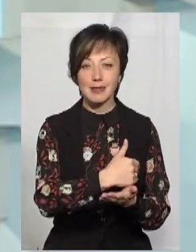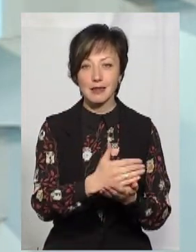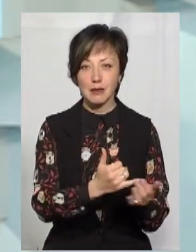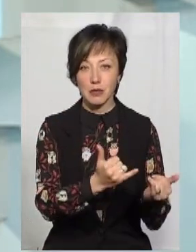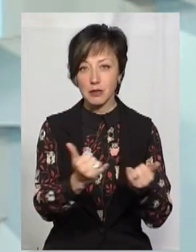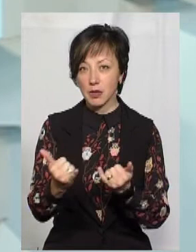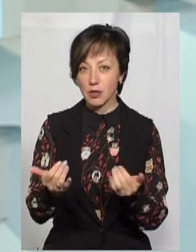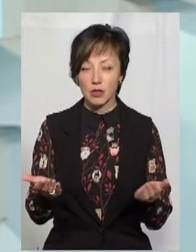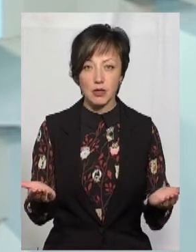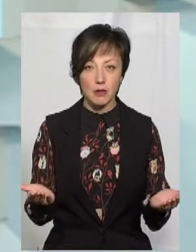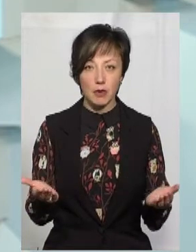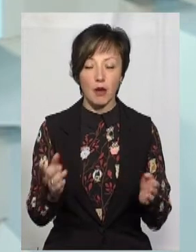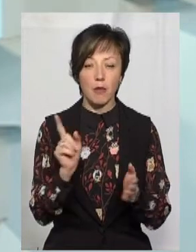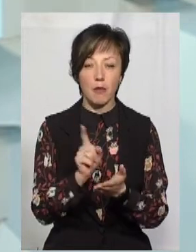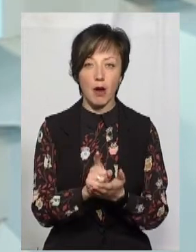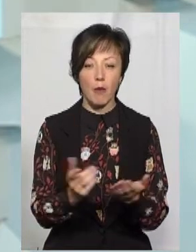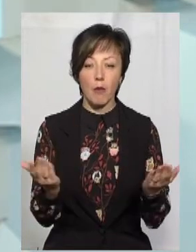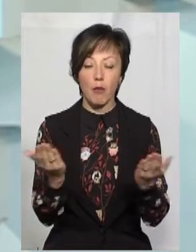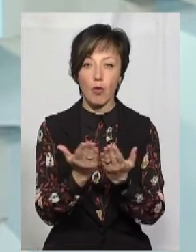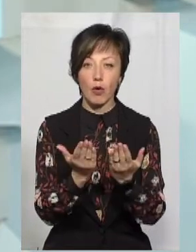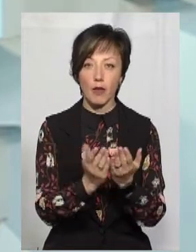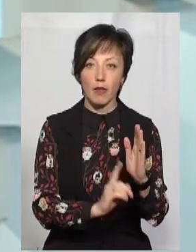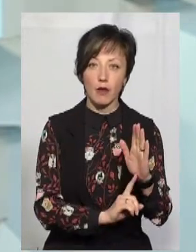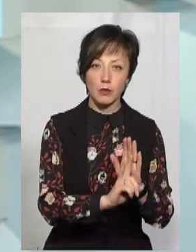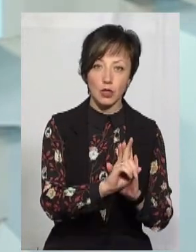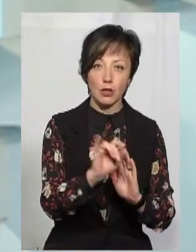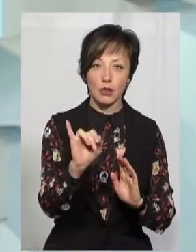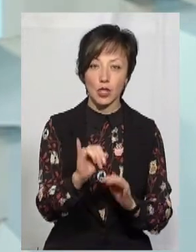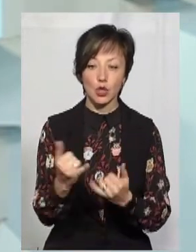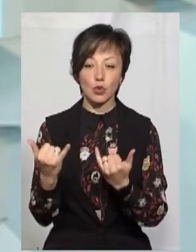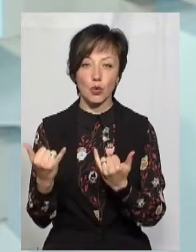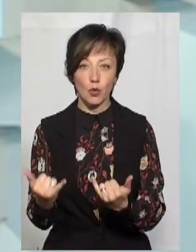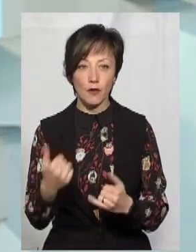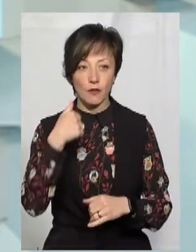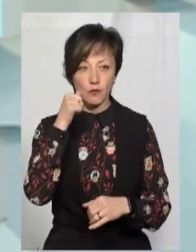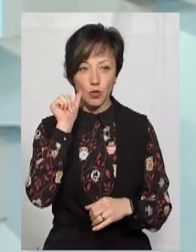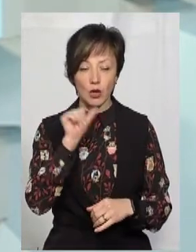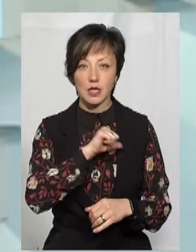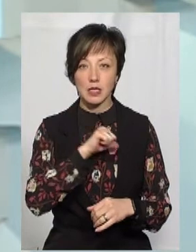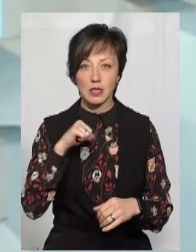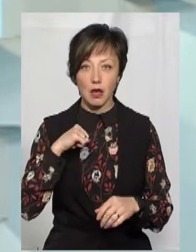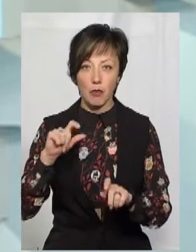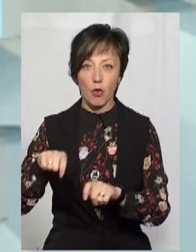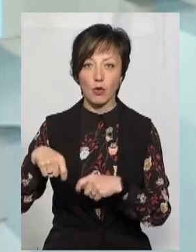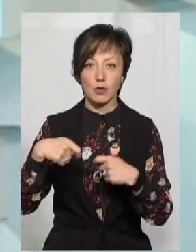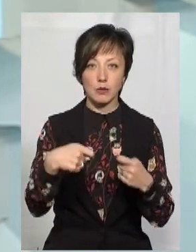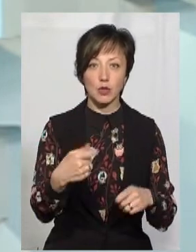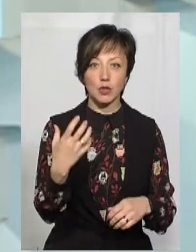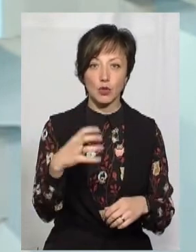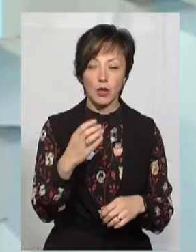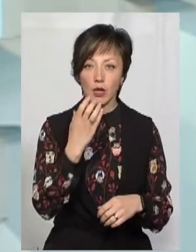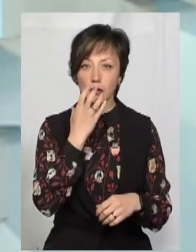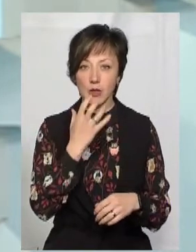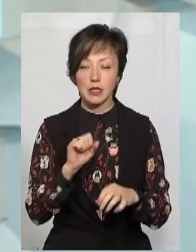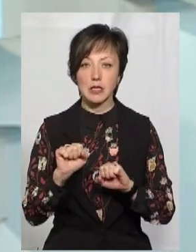тут, знову ж таки, ми маємо порівнювати етап на початку і сьогодні. Вчора сам особисто передав, це були сотні респіраторів, це